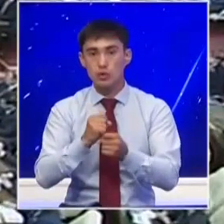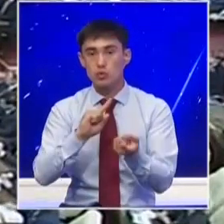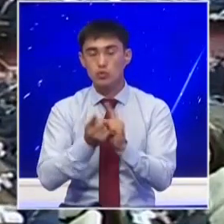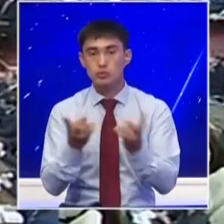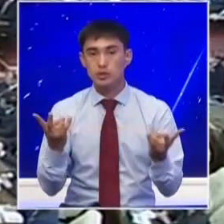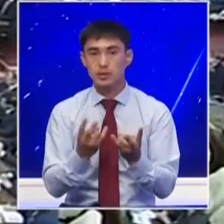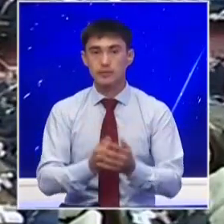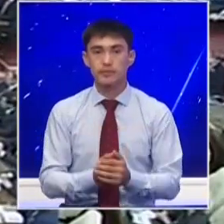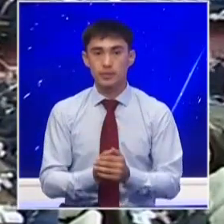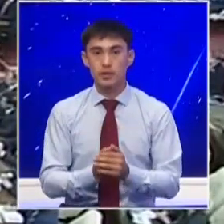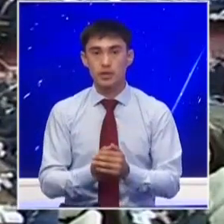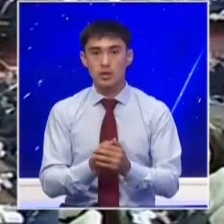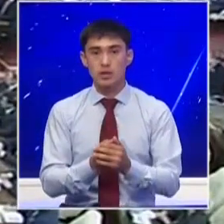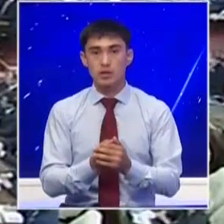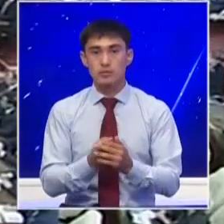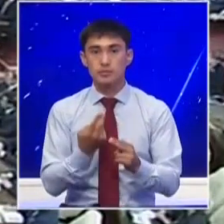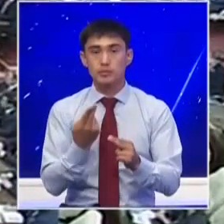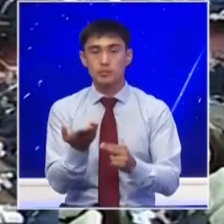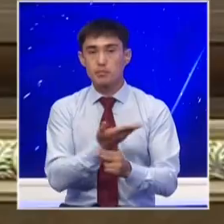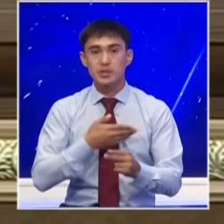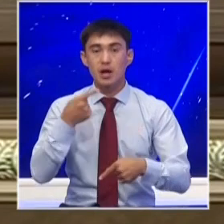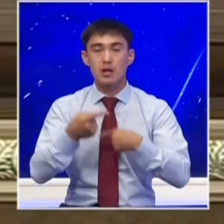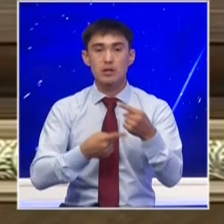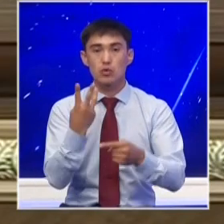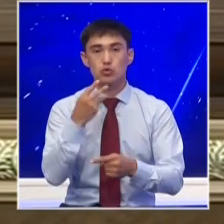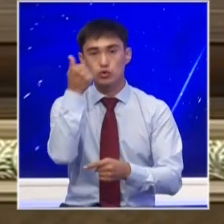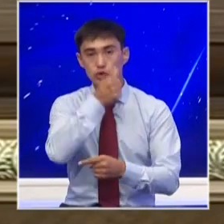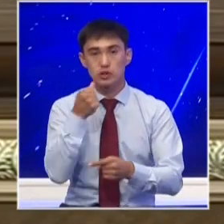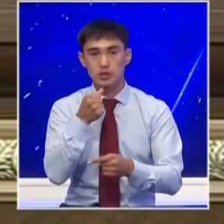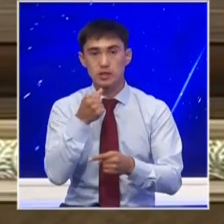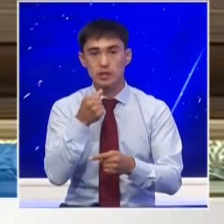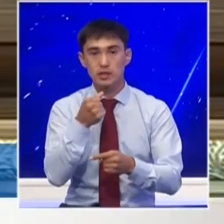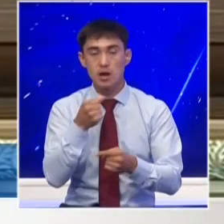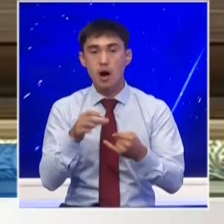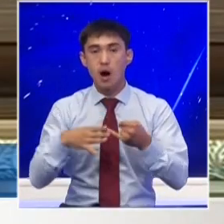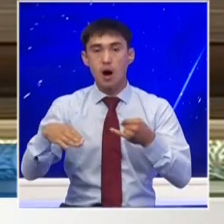керек. Онсыз болмайды. Біз алдағы 3 жыл ішінде